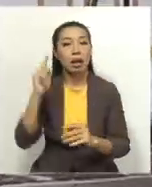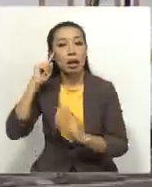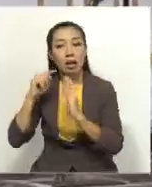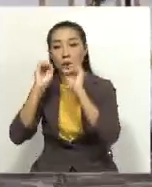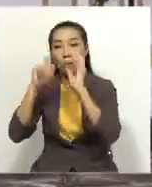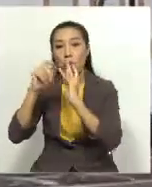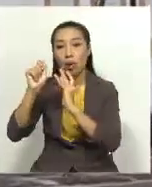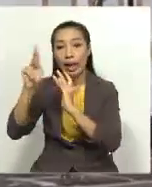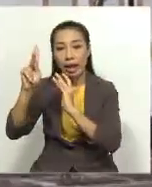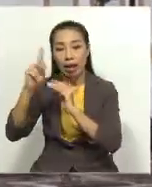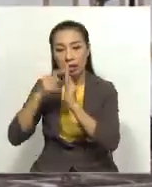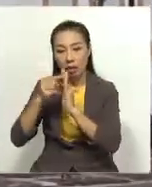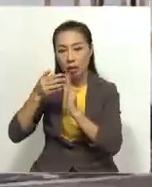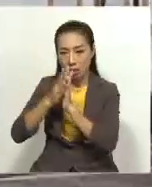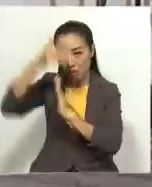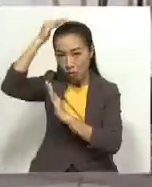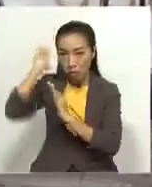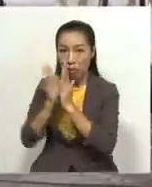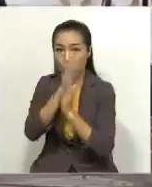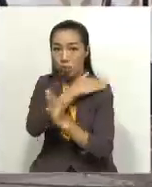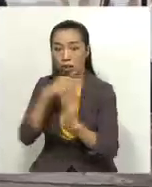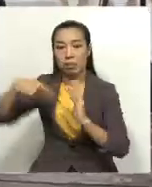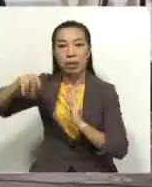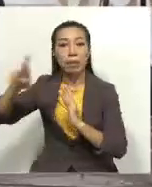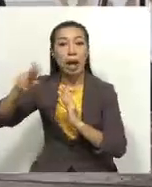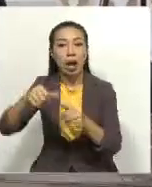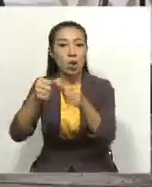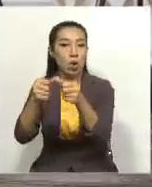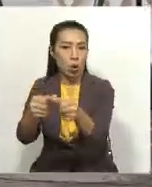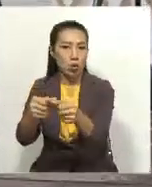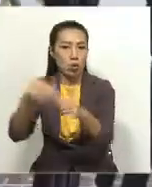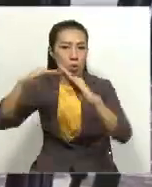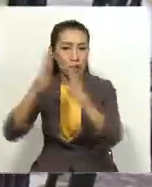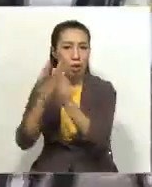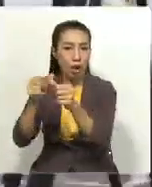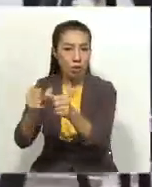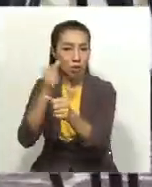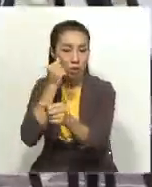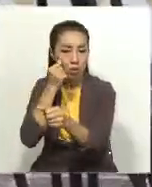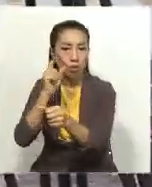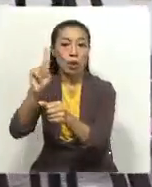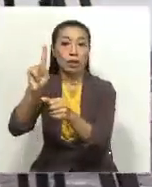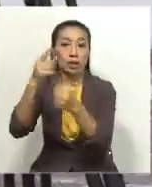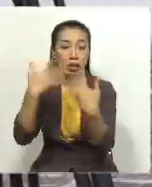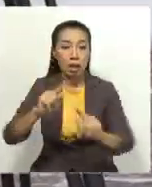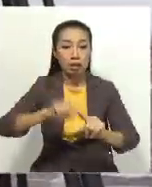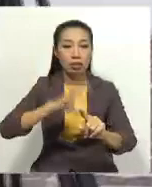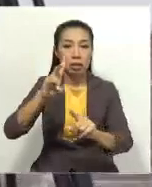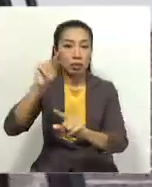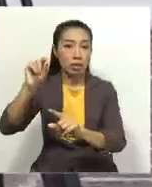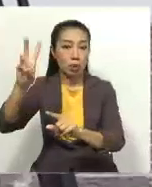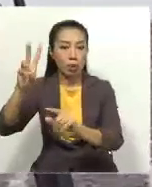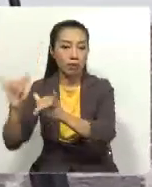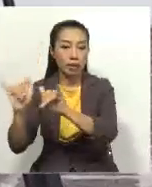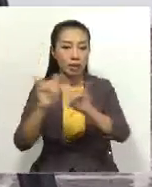สามเณรและพระที่บวชใหม่จำวัดที่วัดพระธาตุดอยตุงเป็นเวลา 1คืนจากนั้นในวันที่26กรกฎาคมครับก็จะมาจำ